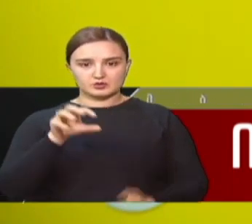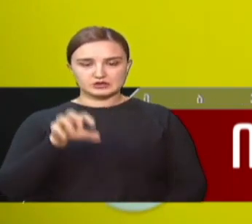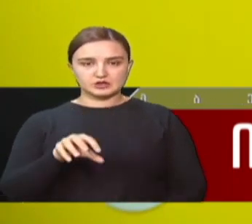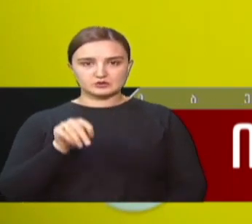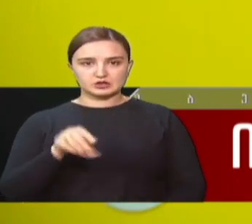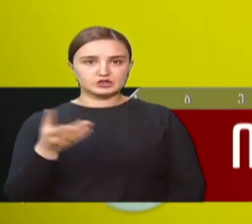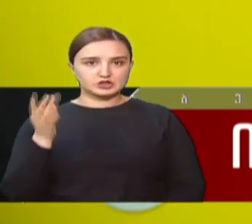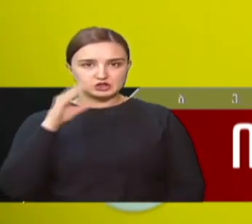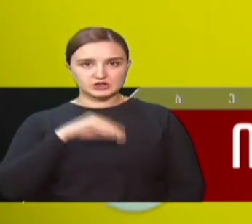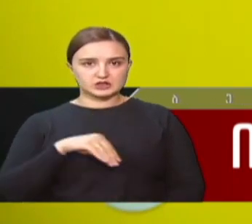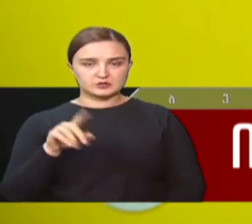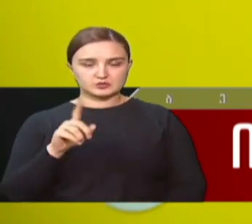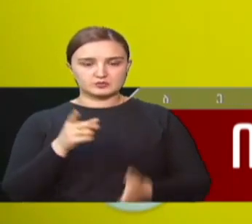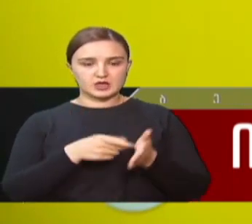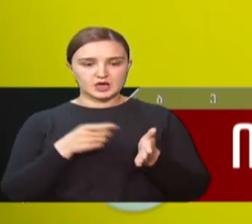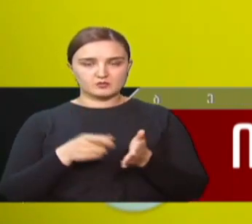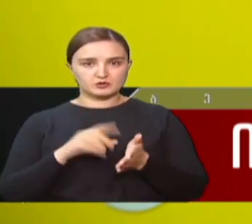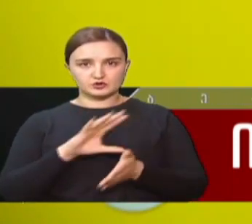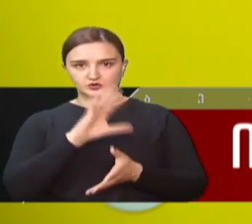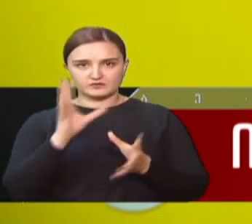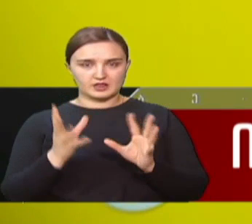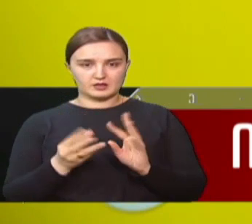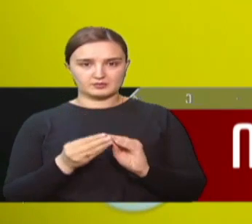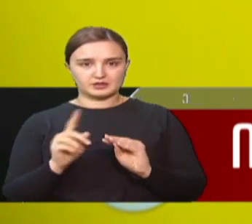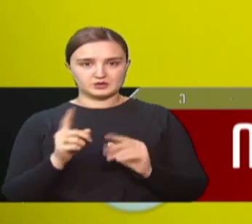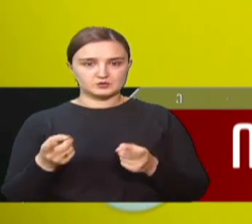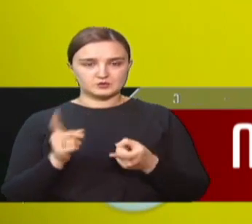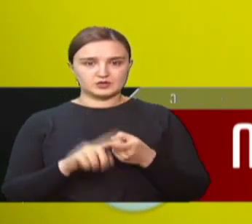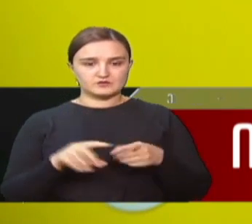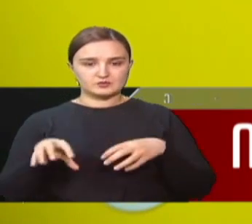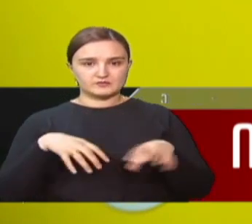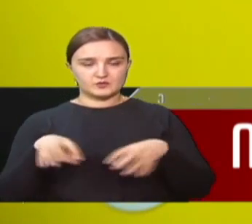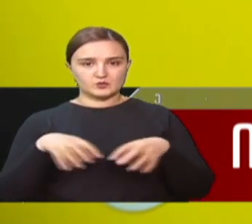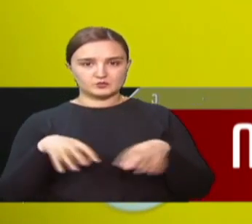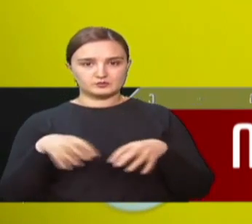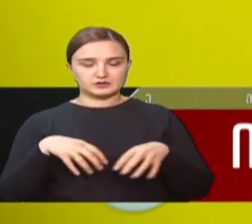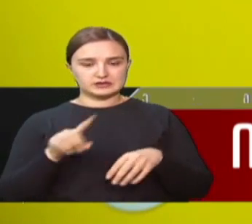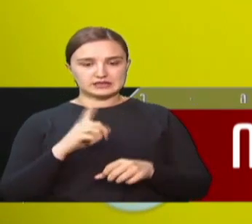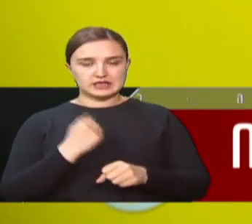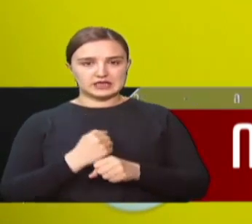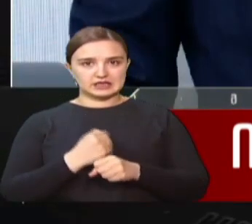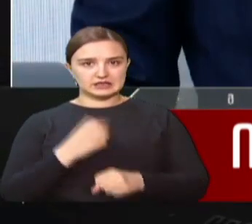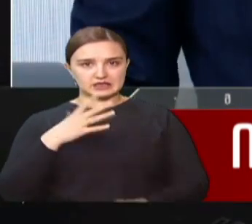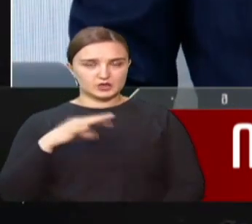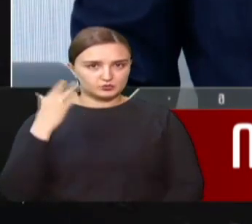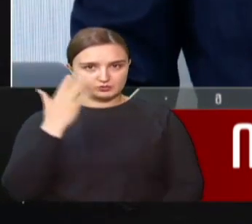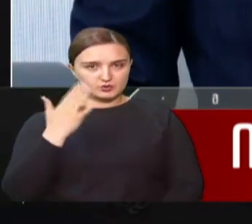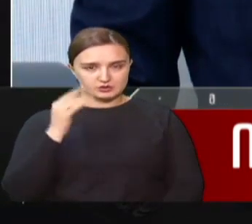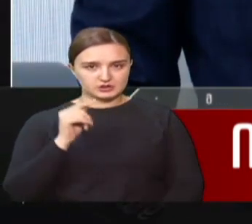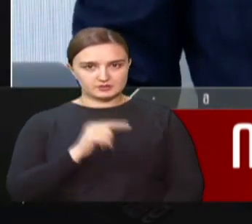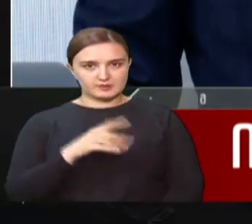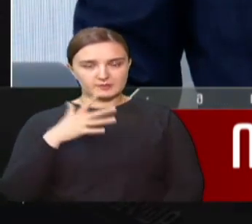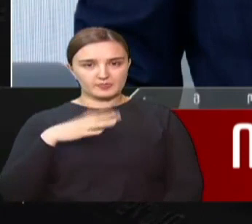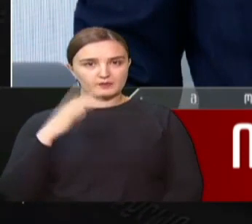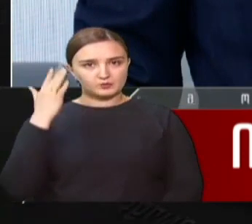ის შეძლებს, რომ გამოიძიოს ყველა და ყველაფერი, რაც უკავშირდება კორუფციას, და რა გააკეთა ქართულმა ოცნებამ.